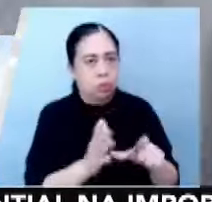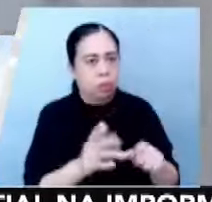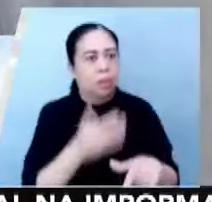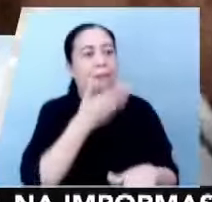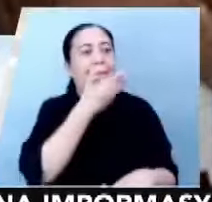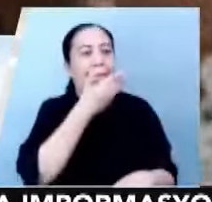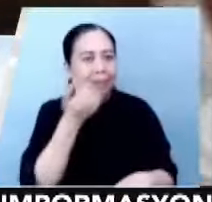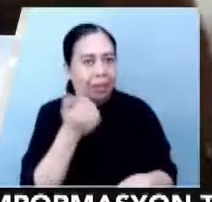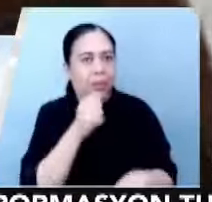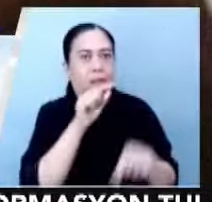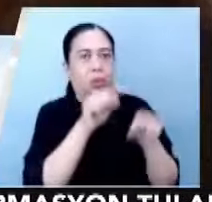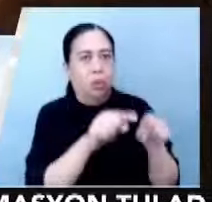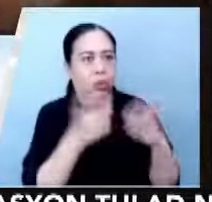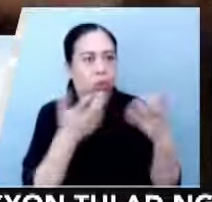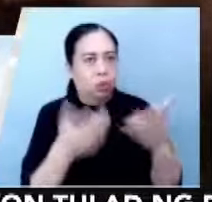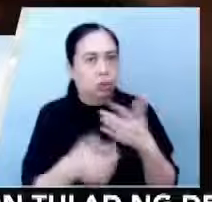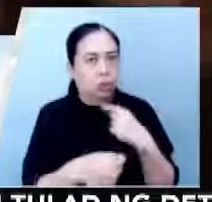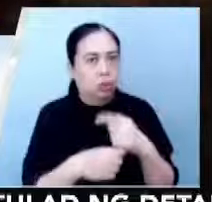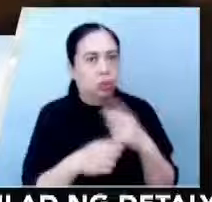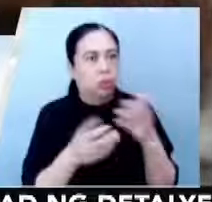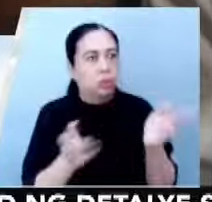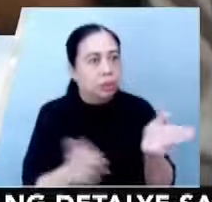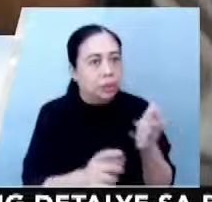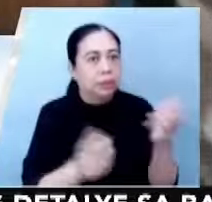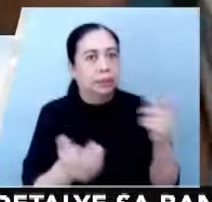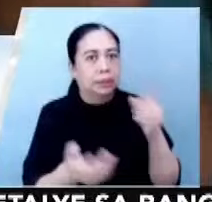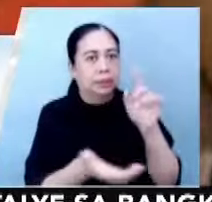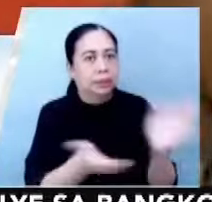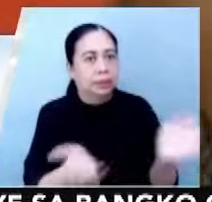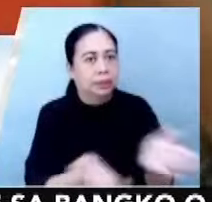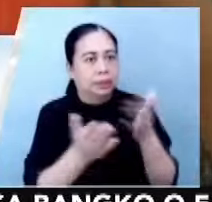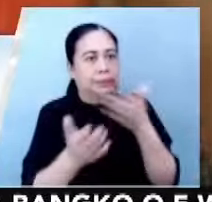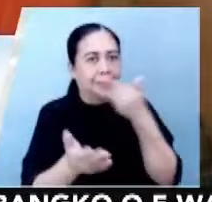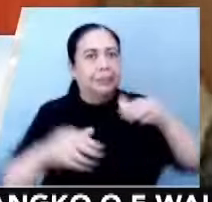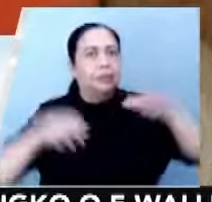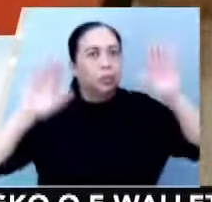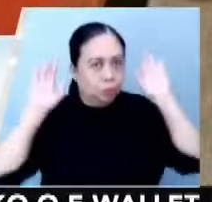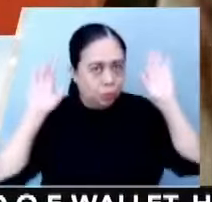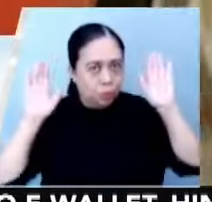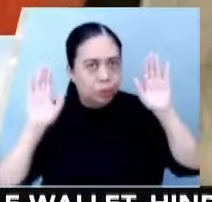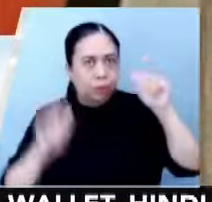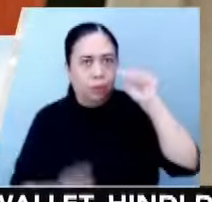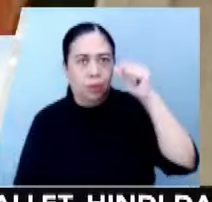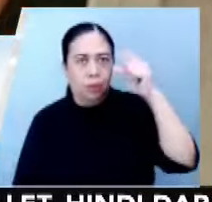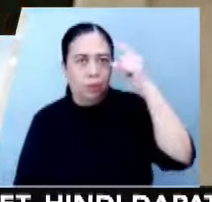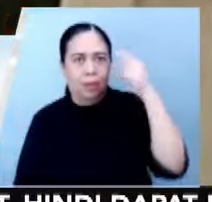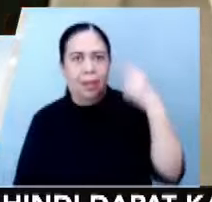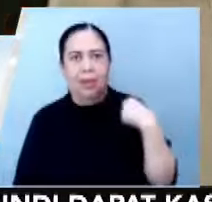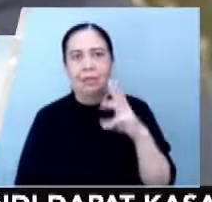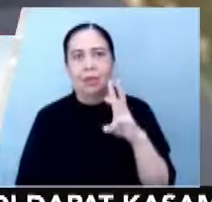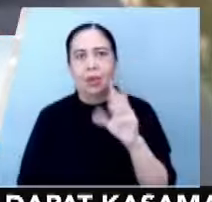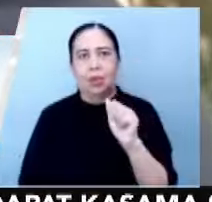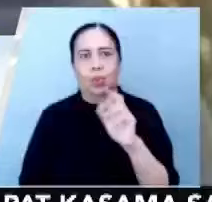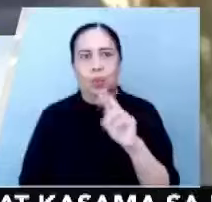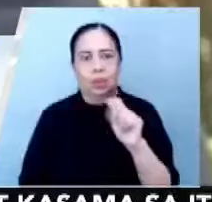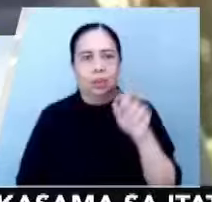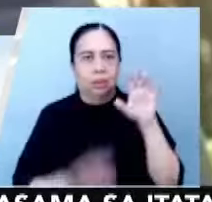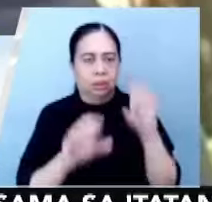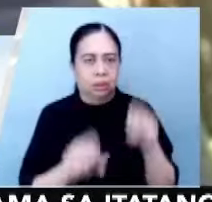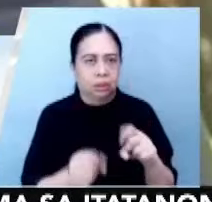makabubuti kung kukumbinsin na lang niyang sumuko si Quiboloy na may warrant of arrest kaugnay ng mga